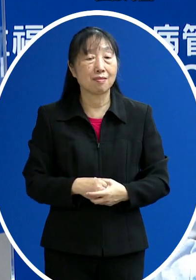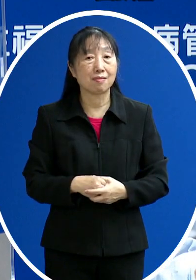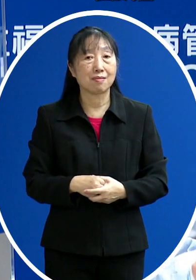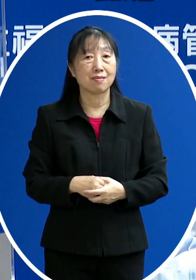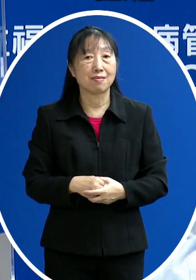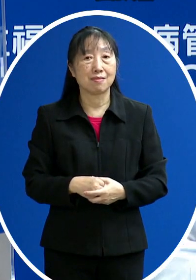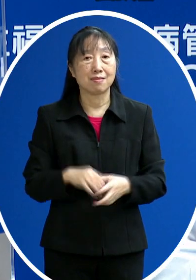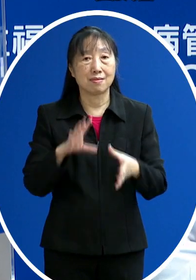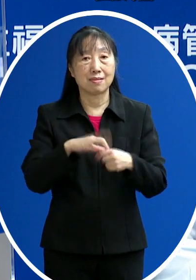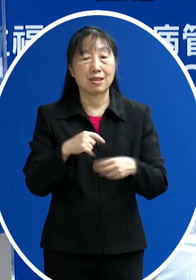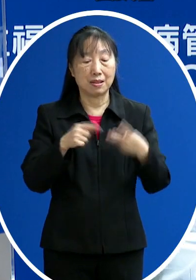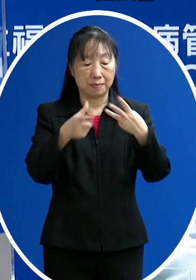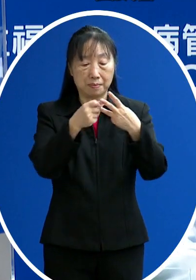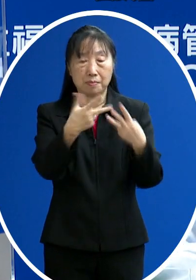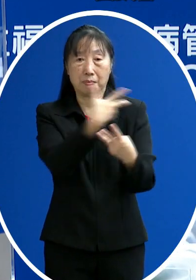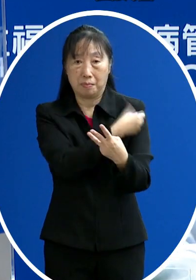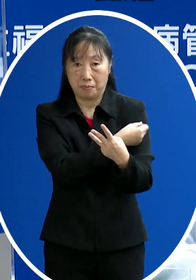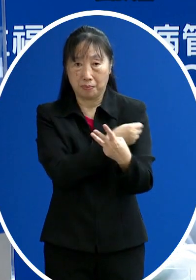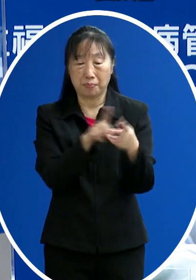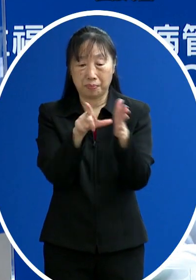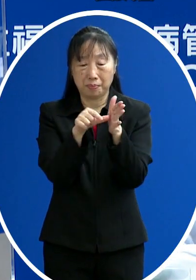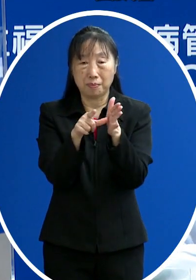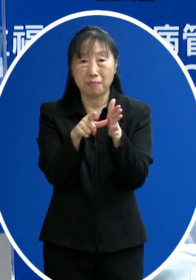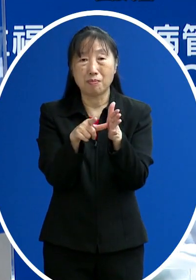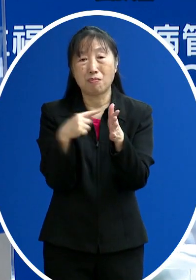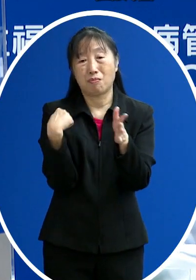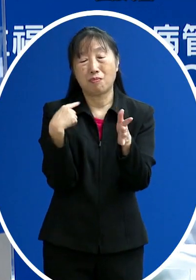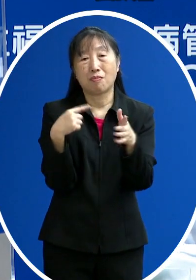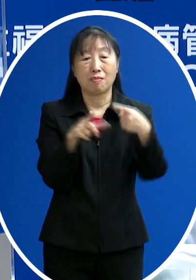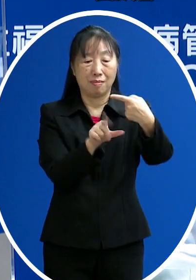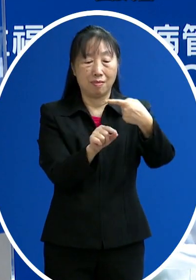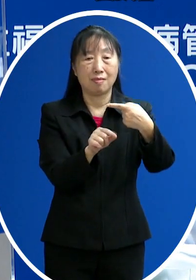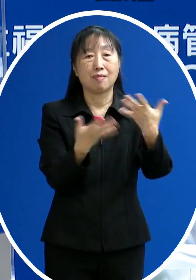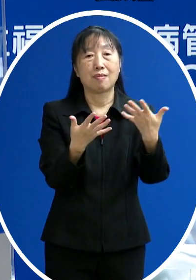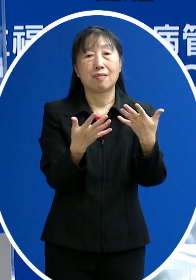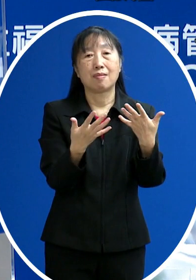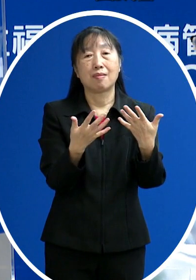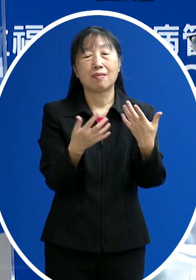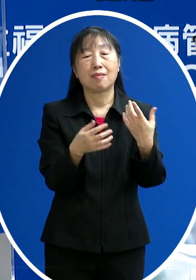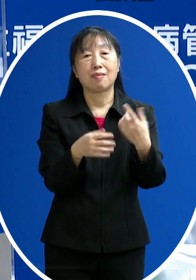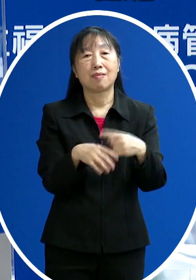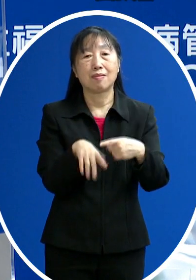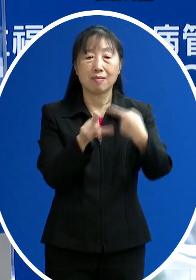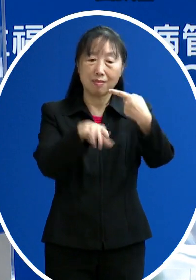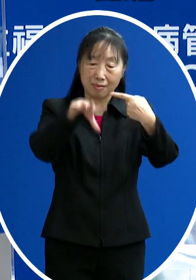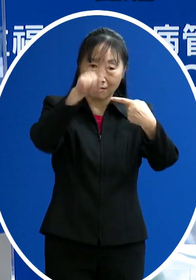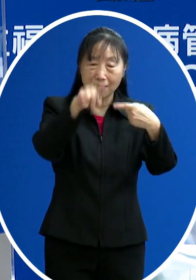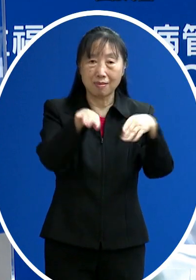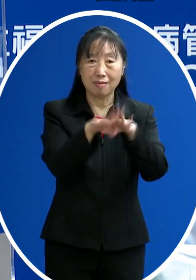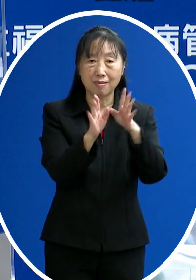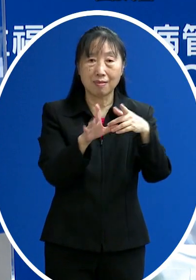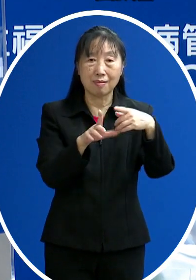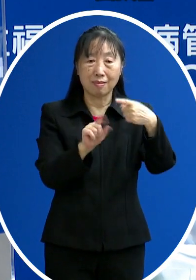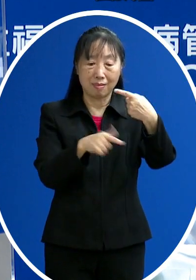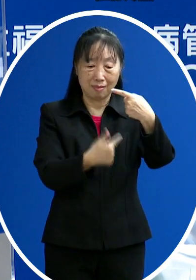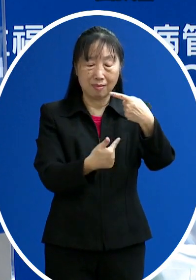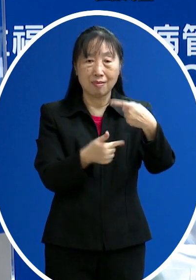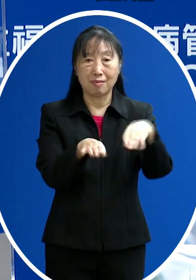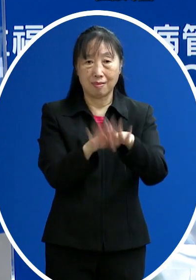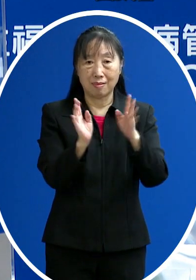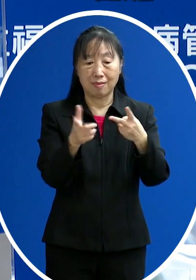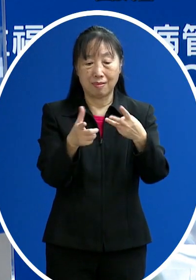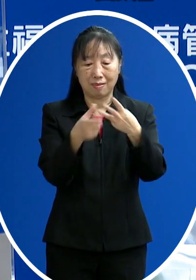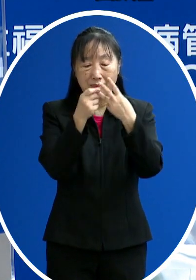那因为像我们打第三剂的时间很短，我们在一月最主要从一月初开始，一月六号那时候开